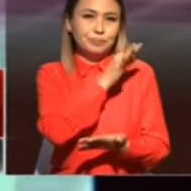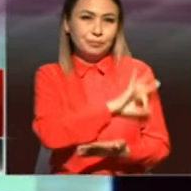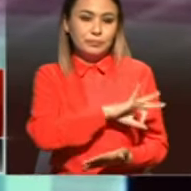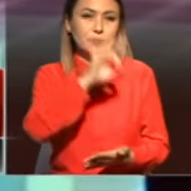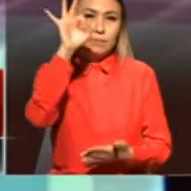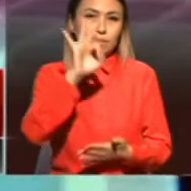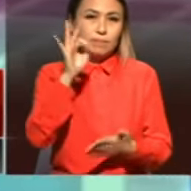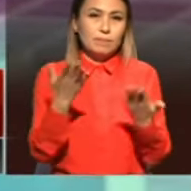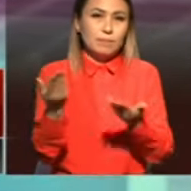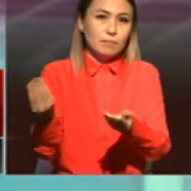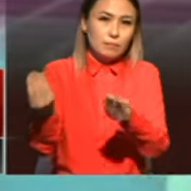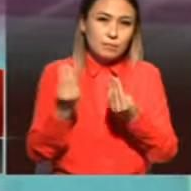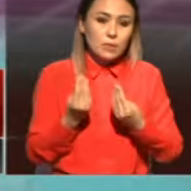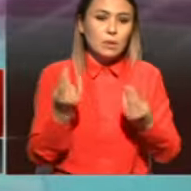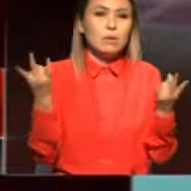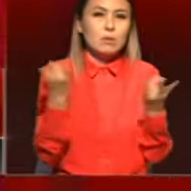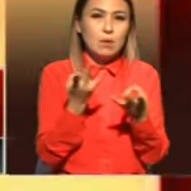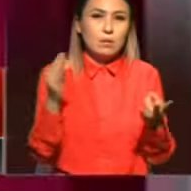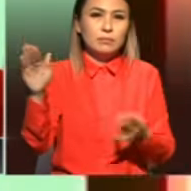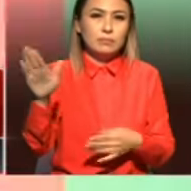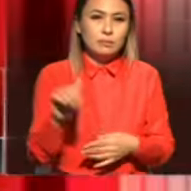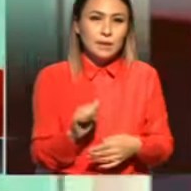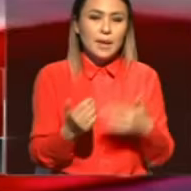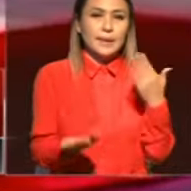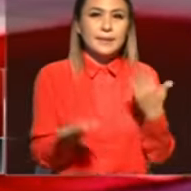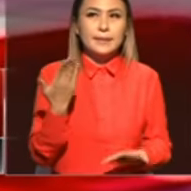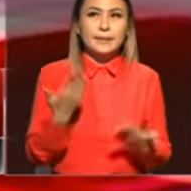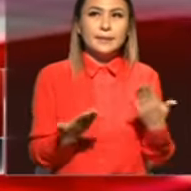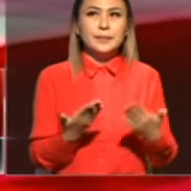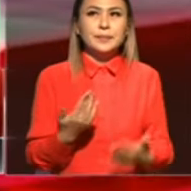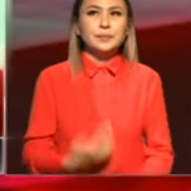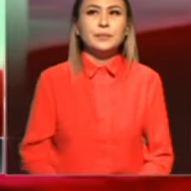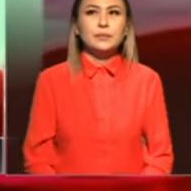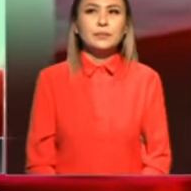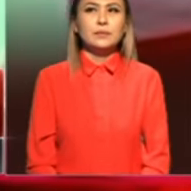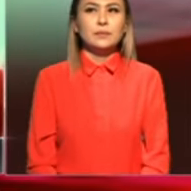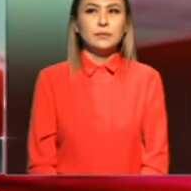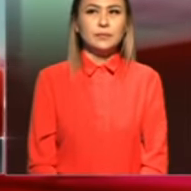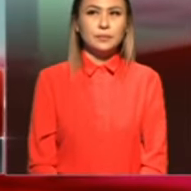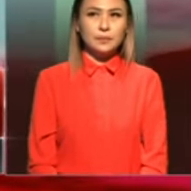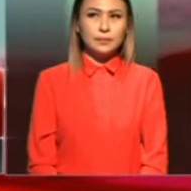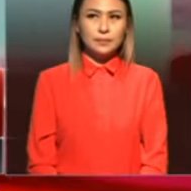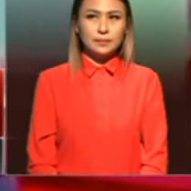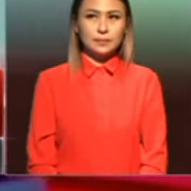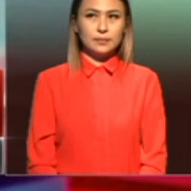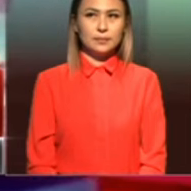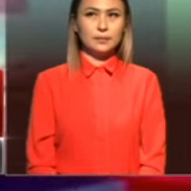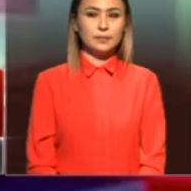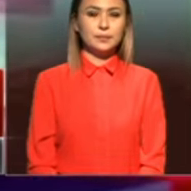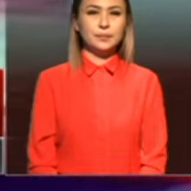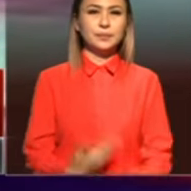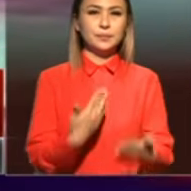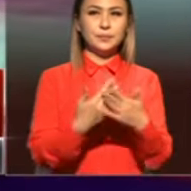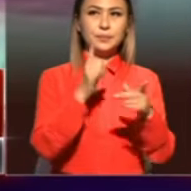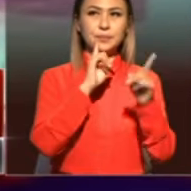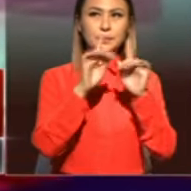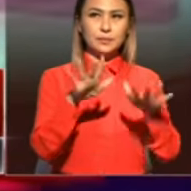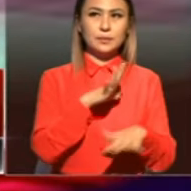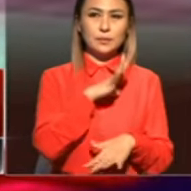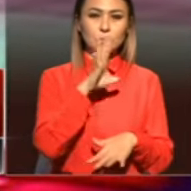пайызбен берілетін болса, қарыз алу керек деп ойлаймын. Бірақ оның өзін мен ойлаймын, жалпы мысалы үшін парламенттен келген Ермұрат ағамыз отырды.